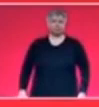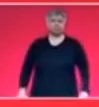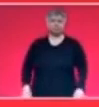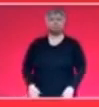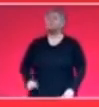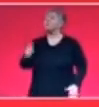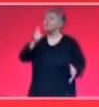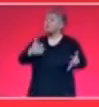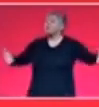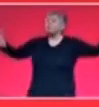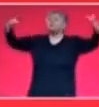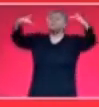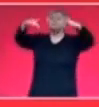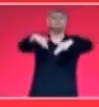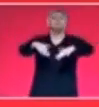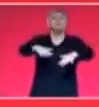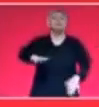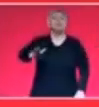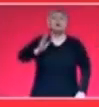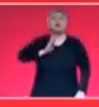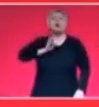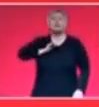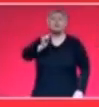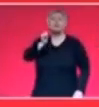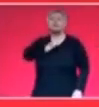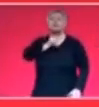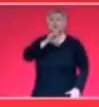Είναι συγκεντρωμένος ο προοδευτικός κόσμος.